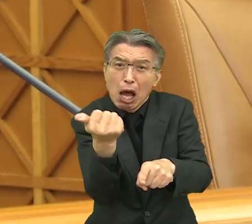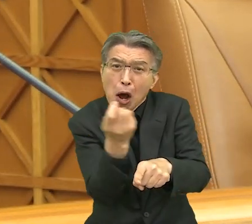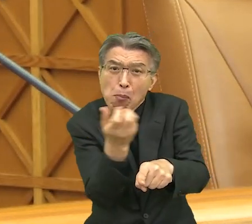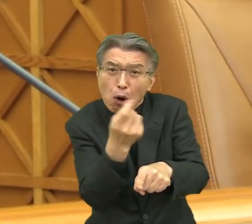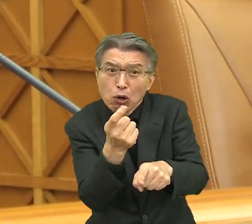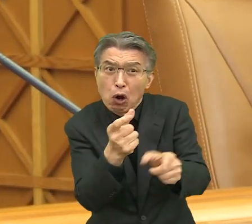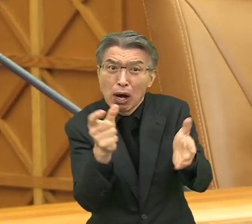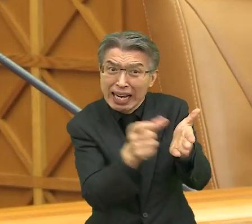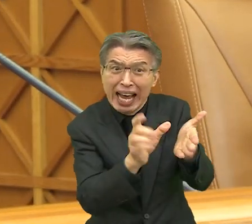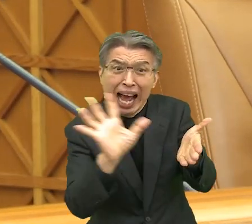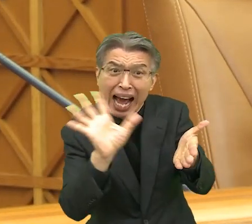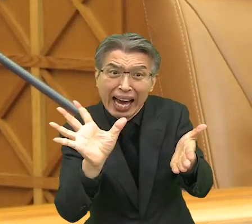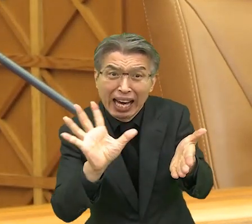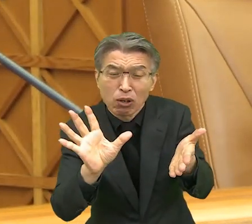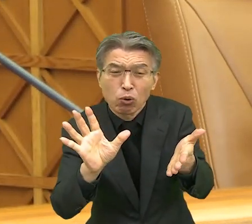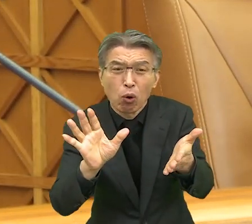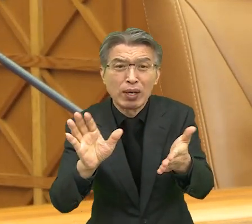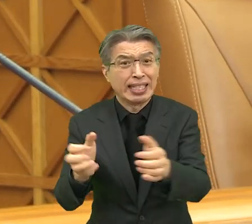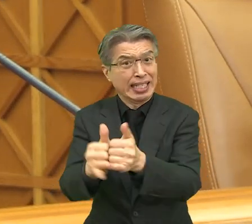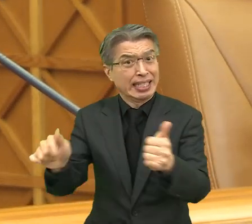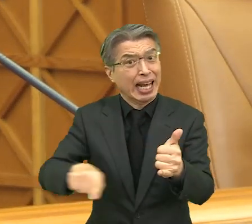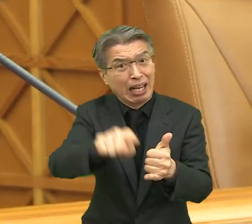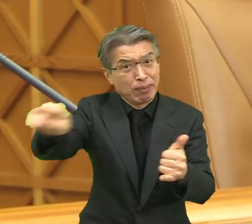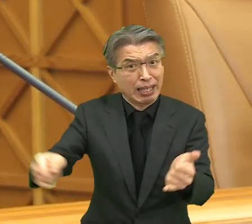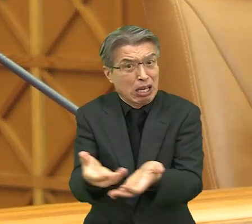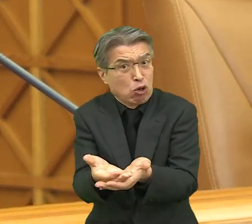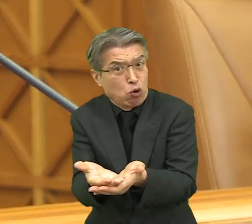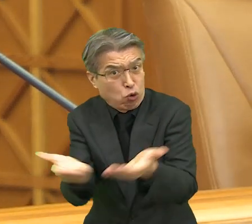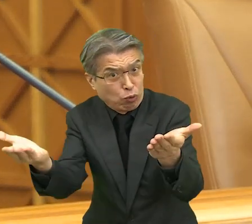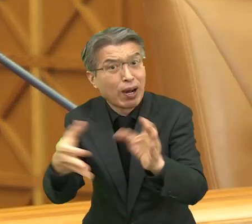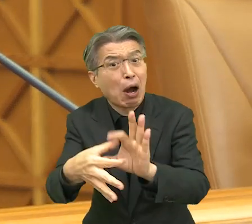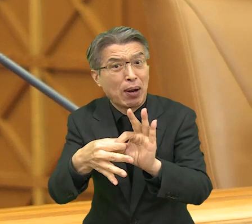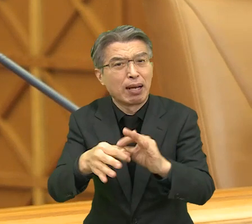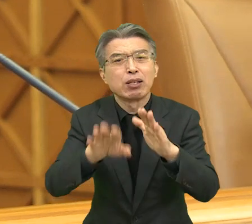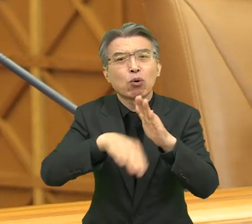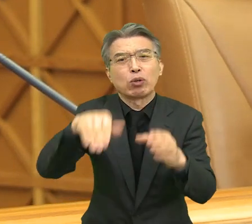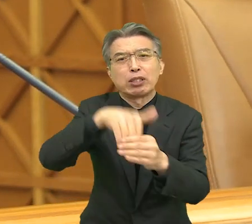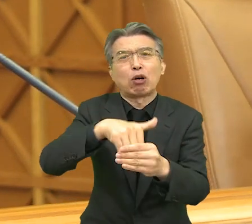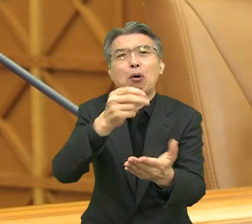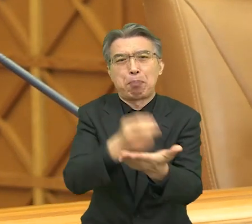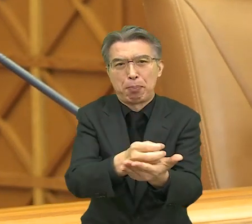않고 선거인에게 교부하도록 한 공직선거법 조항,